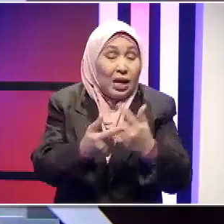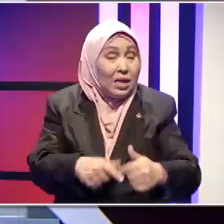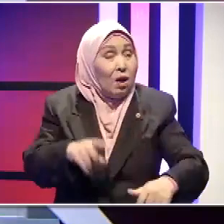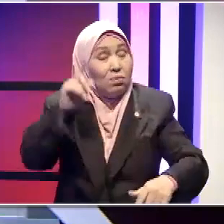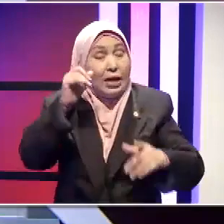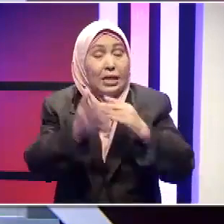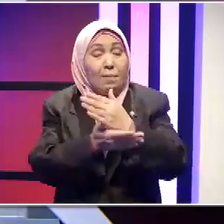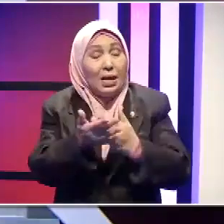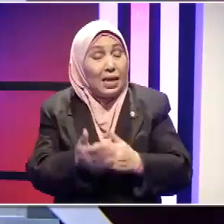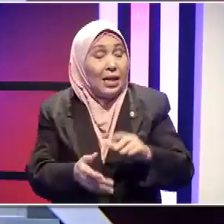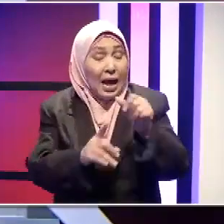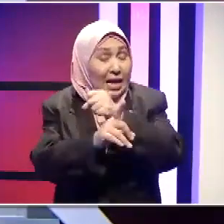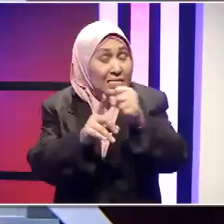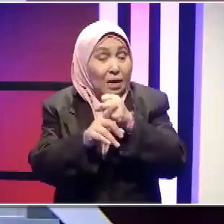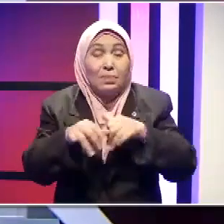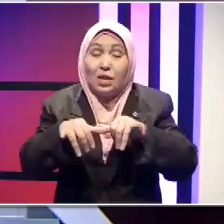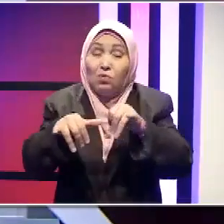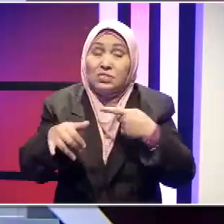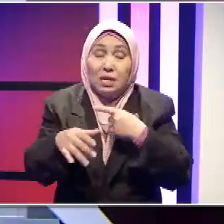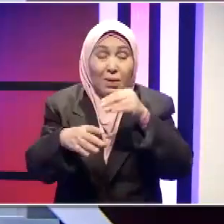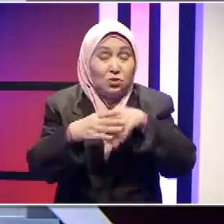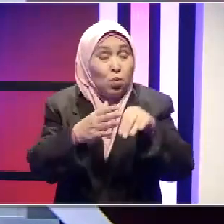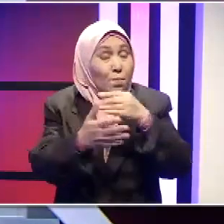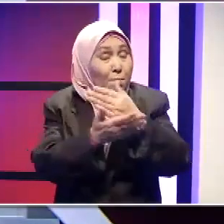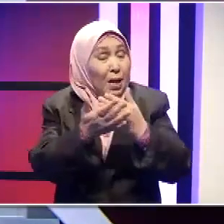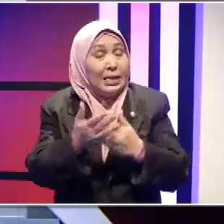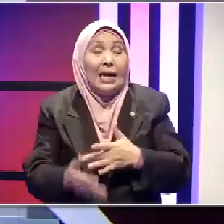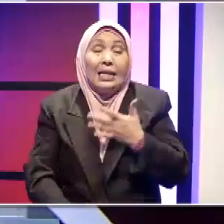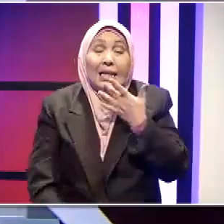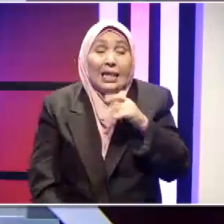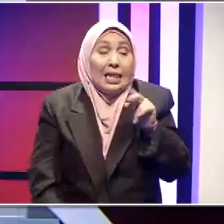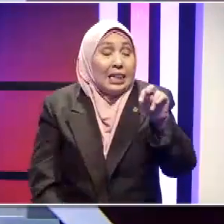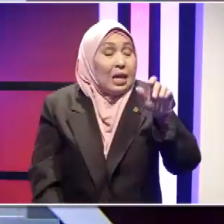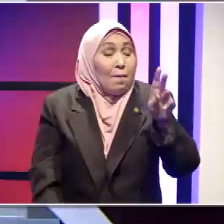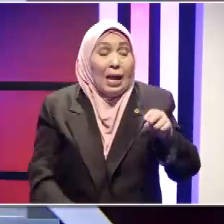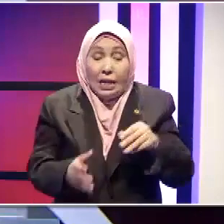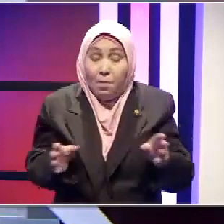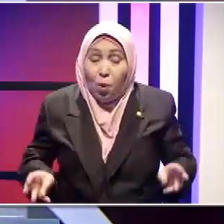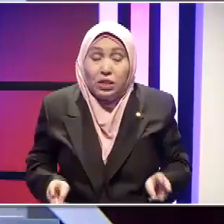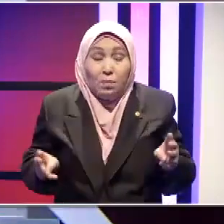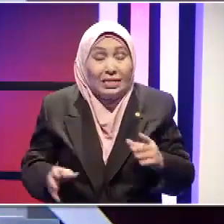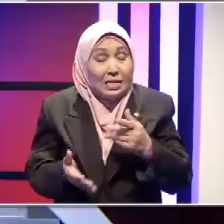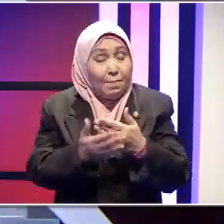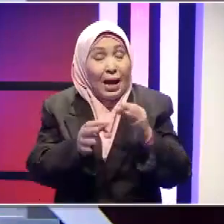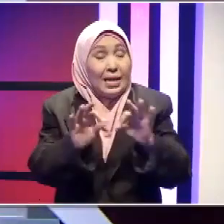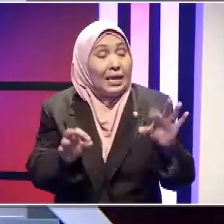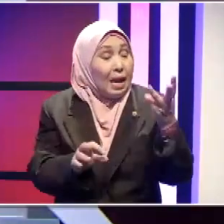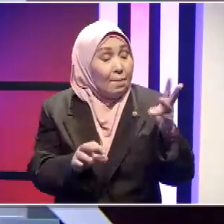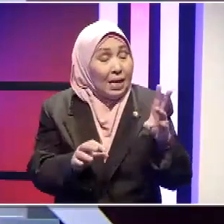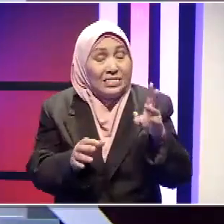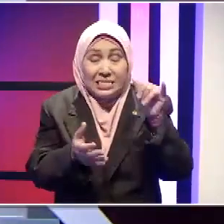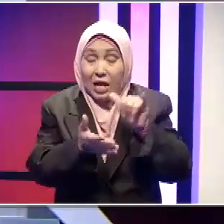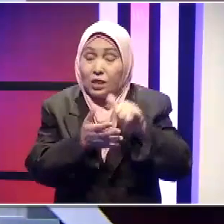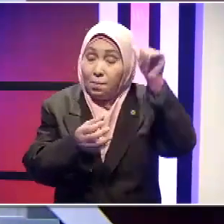ini bahagia nadzab terus kita masuk ke pada bahagian yang nikmati hal-hal yang ini motivasi jadi kalau kita tunggu sampai 16 Itu peringatan